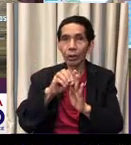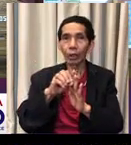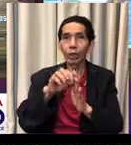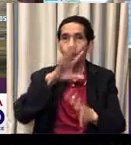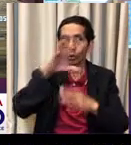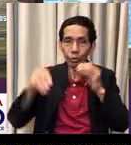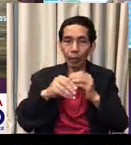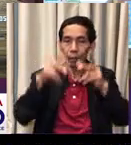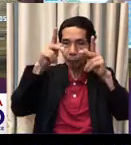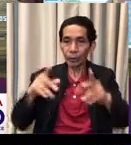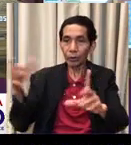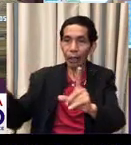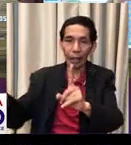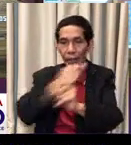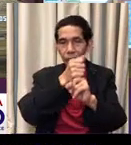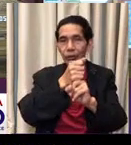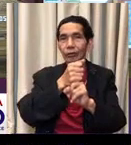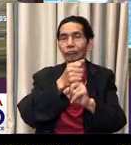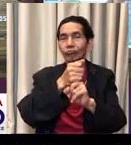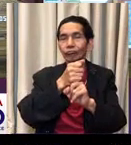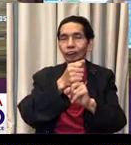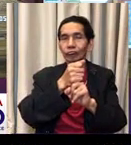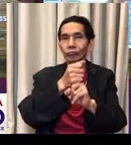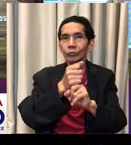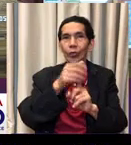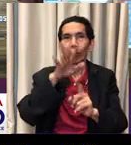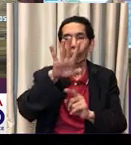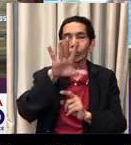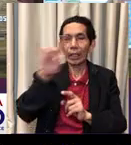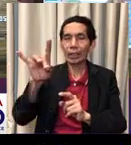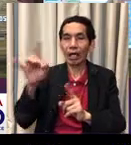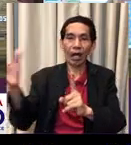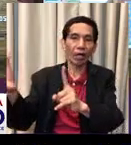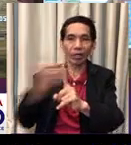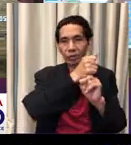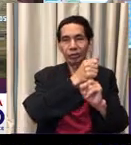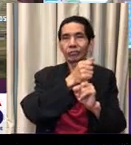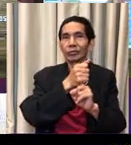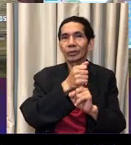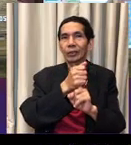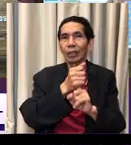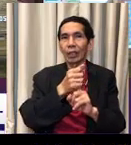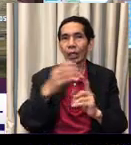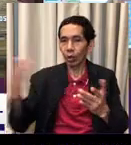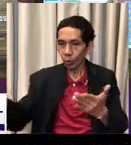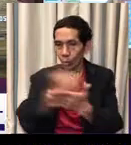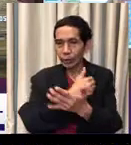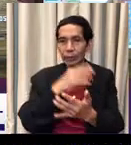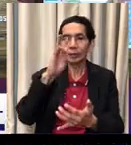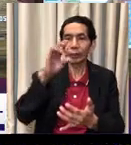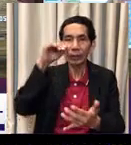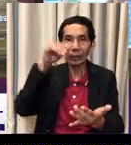Total persons arrested, 48. Ang confiscated,